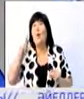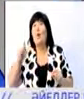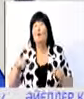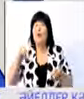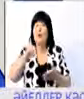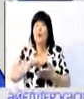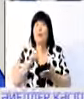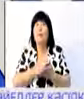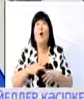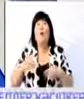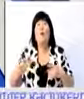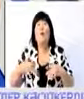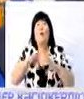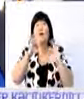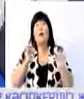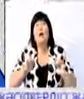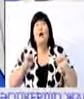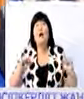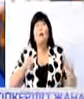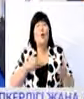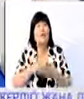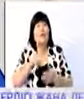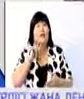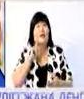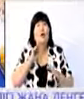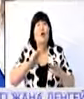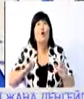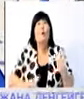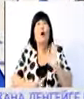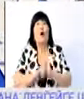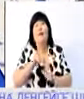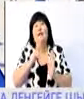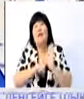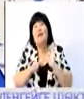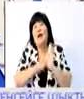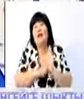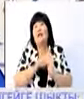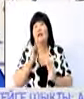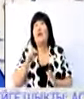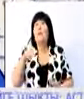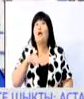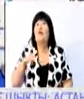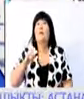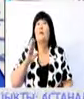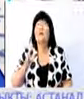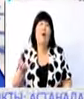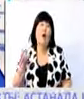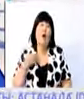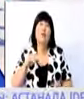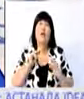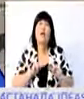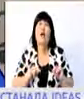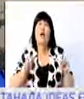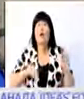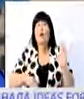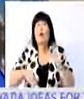ұйытқы болды. Өнер білімде, спортта белсенді жас ұрпақ көшін 86 жылдық тарихы бар Мәншік Мәметов атындағы Қызылорда